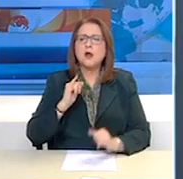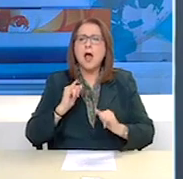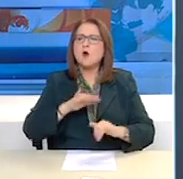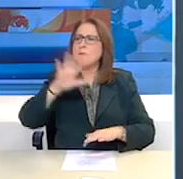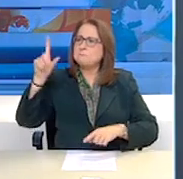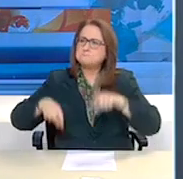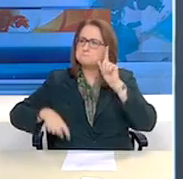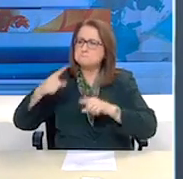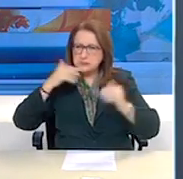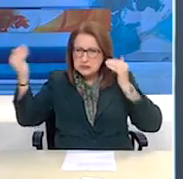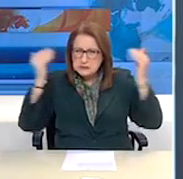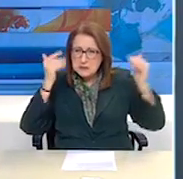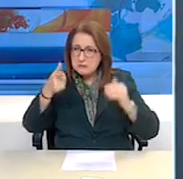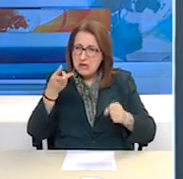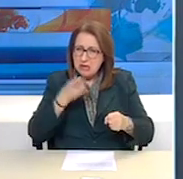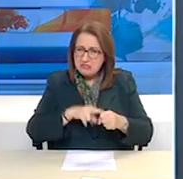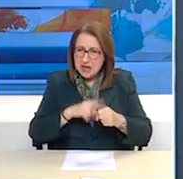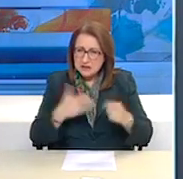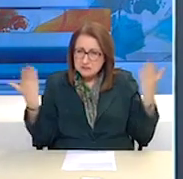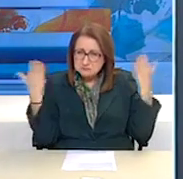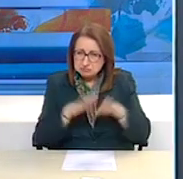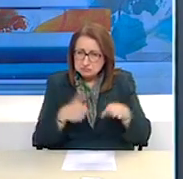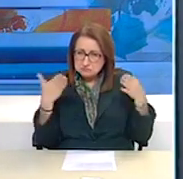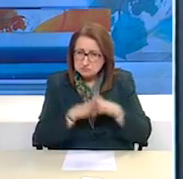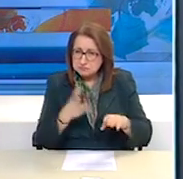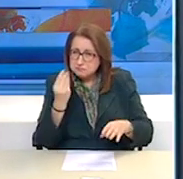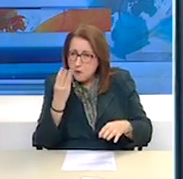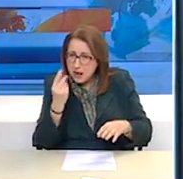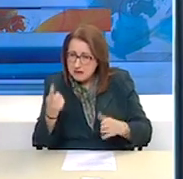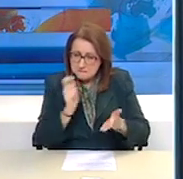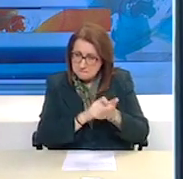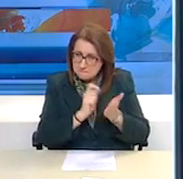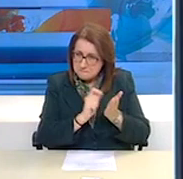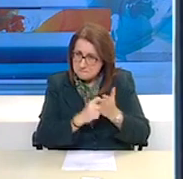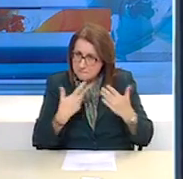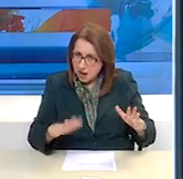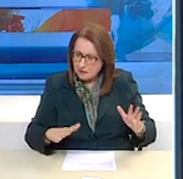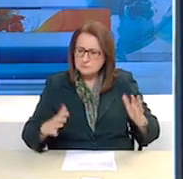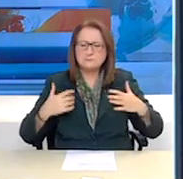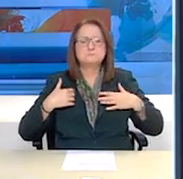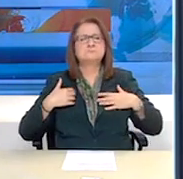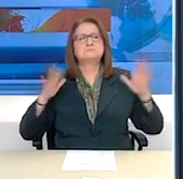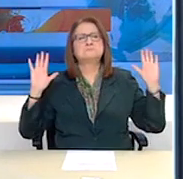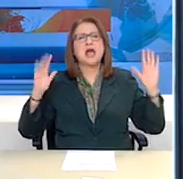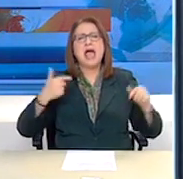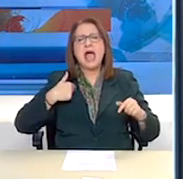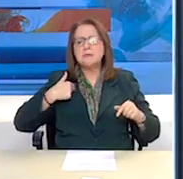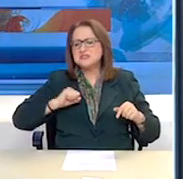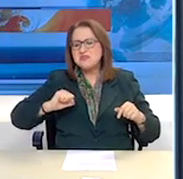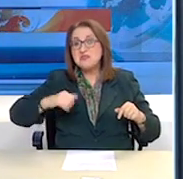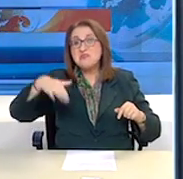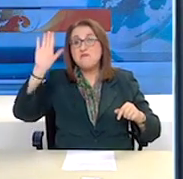όλους τους θανάτους. Πιστέψτε με, είμαστε ανοιχτοί σε οποιαδήποτε επιστημονική κριτική. Δεν φοβούμαστε την αλήθεια.